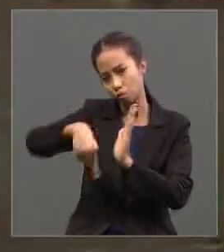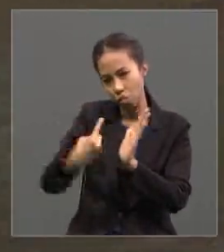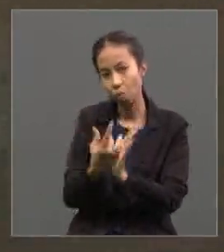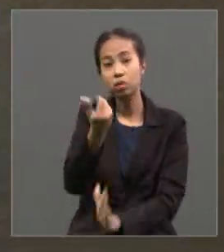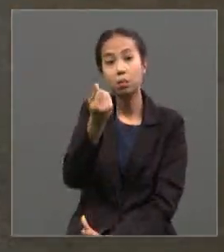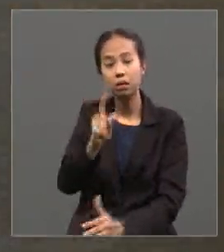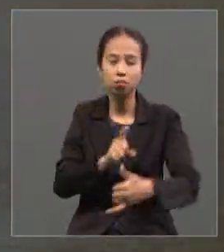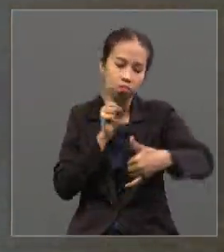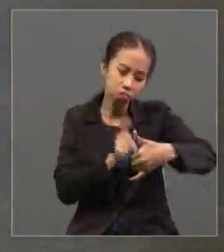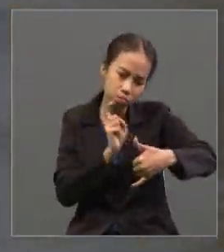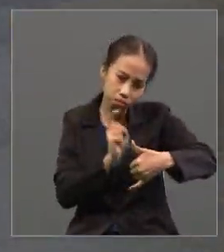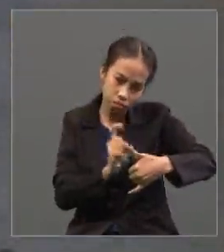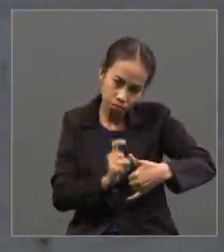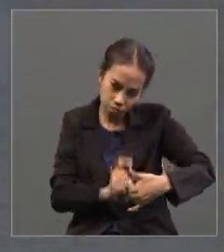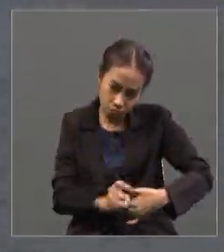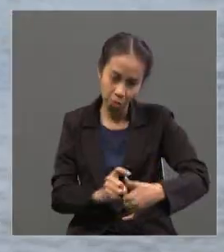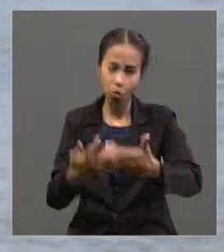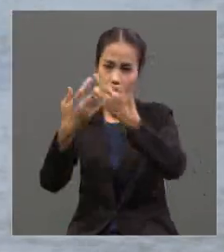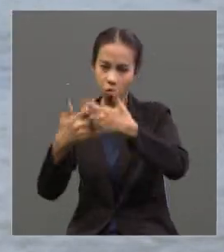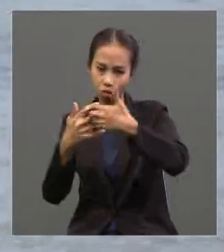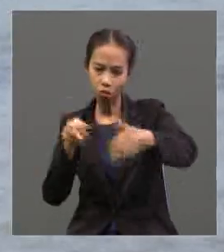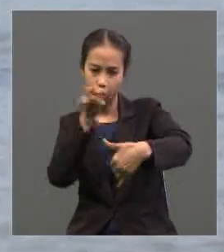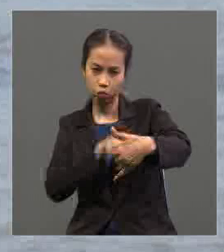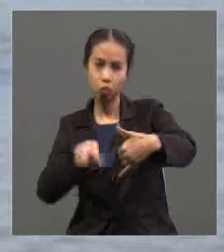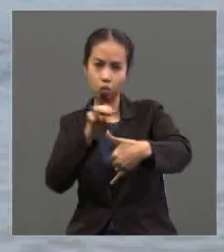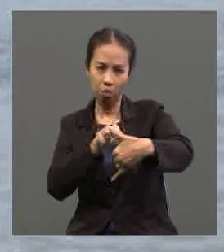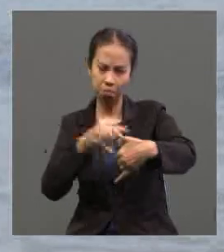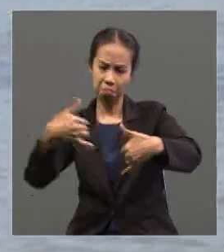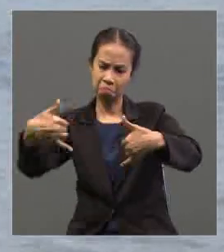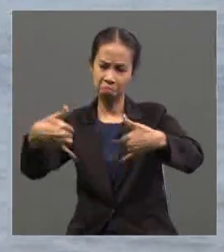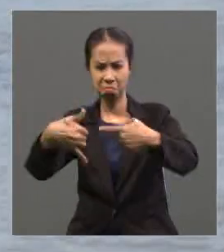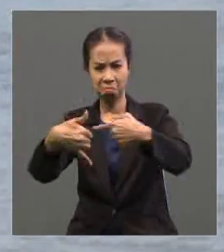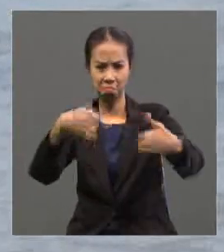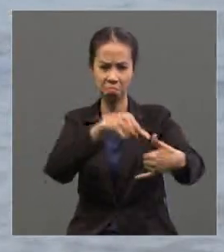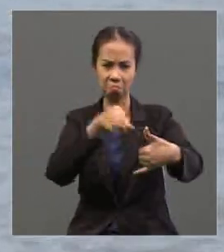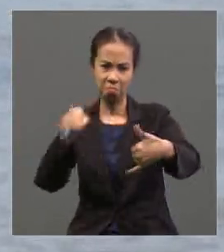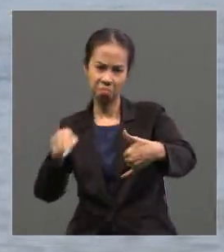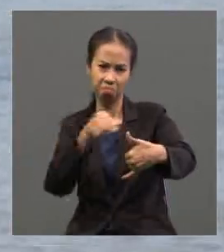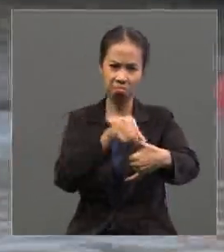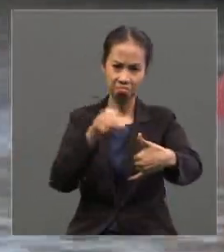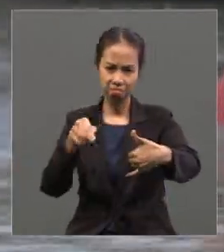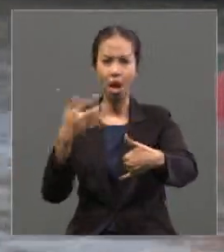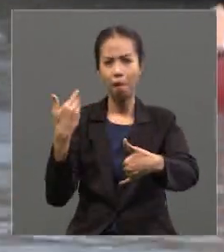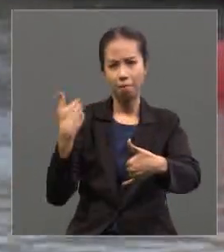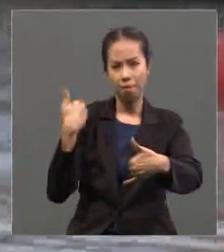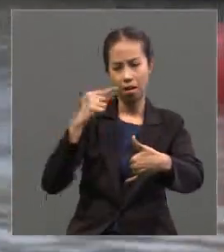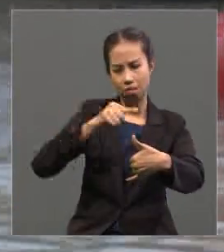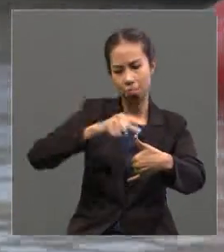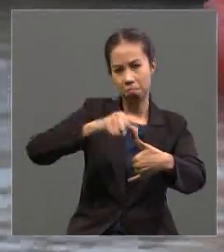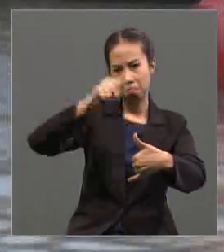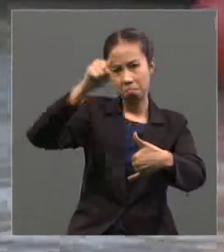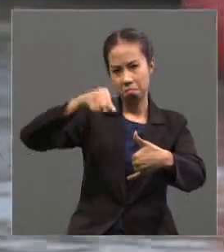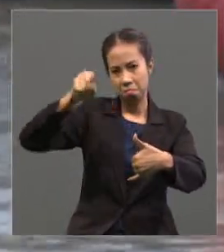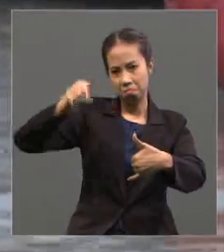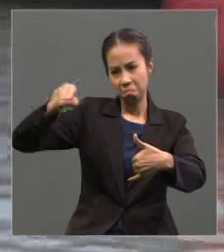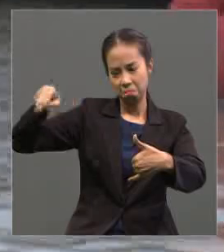การสอบปากคำและนำตัวเข้าเครื่องจับเท็จโดยพบว่า1ใน2คนนี้เส้นกราฟของการตอบคำ